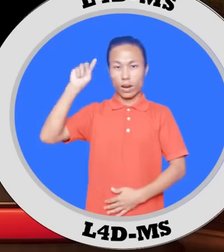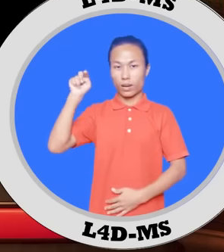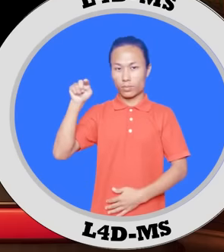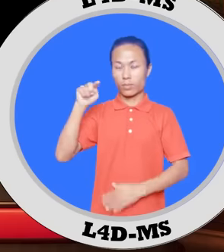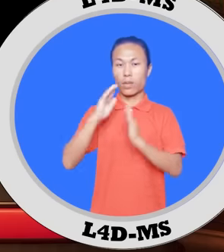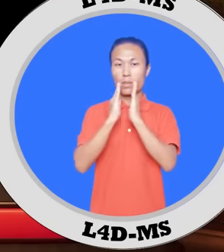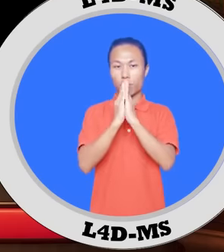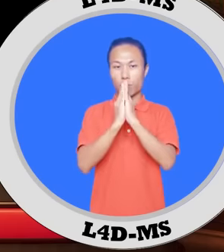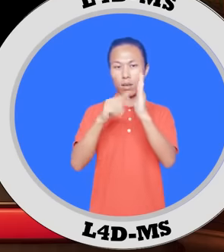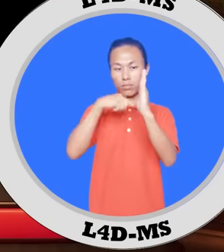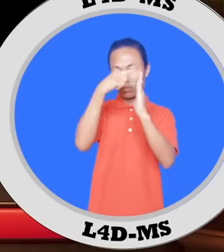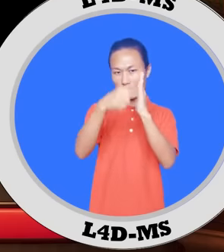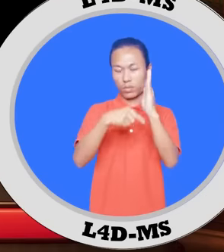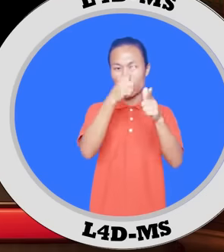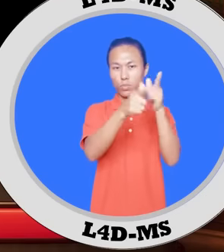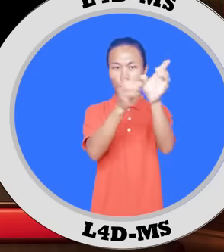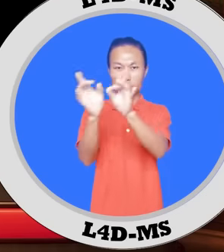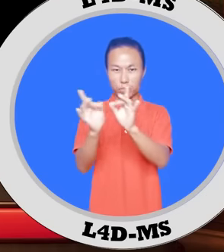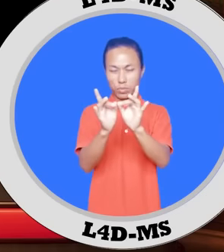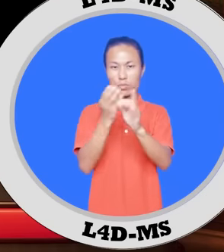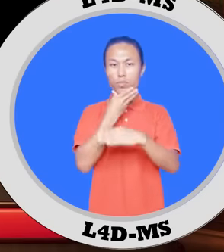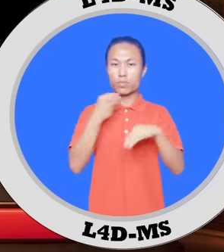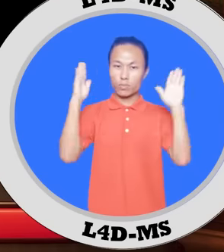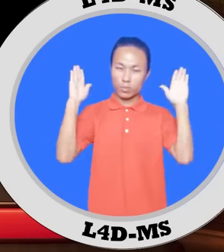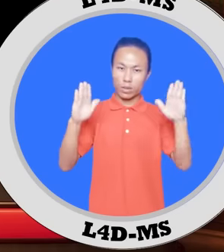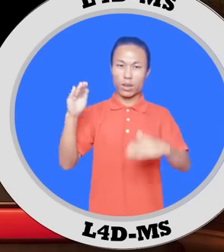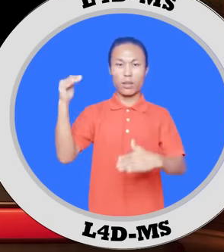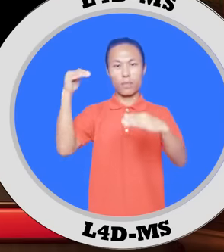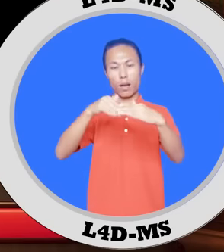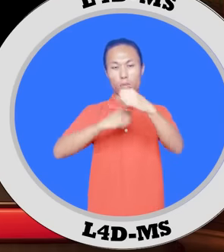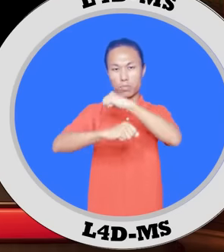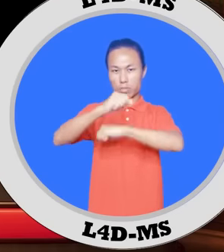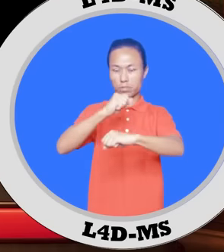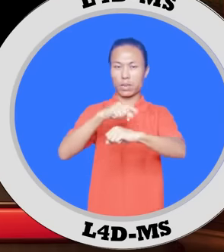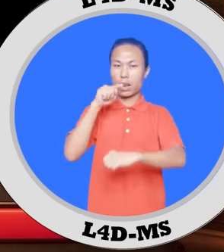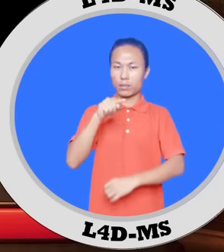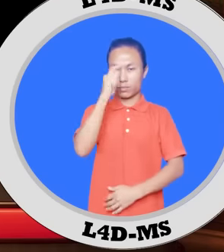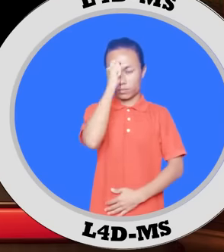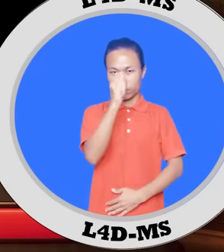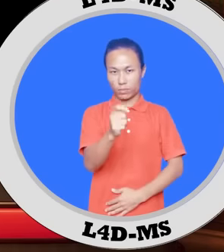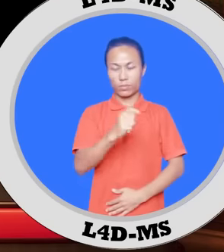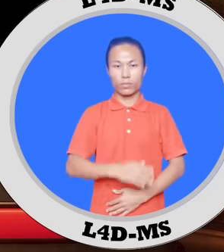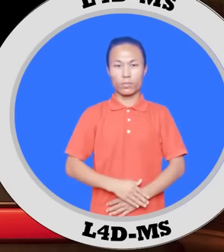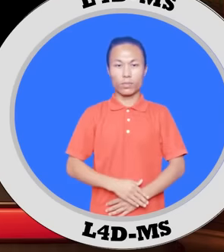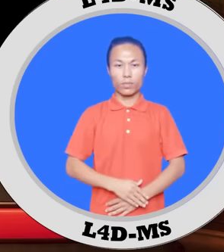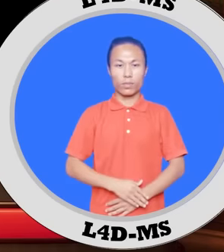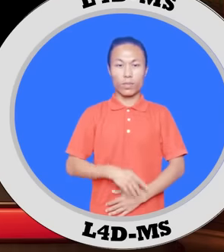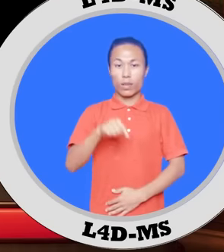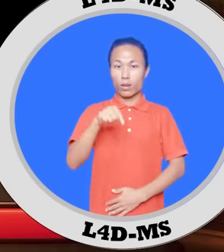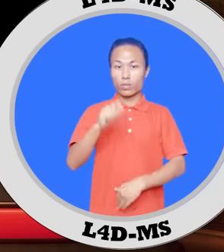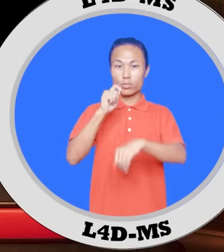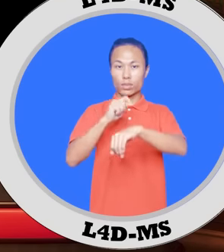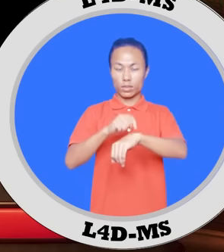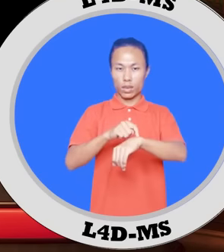လူမျိုးစုပေါင်းစုံပြည်သူတွေနဲ့အတူပါဝင်တိုက်ပွဲဝင်နေတဲ့ရိုဟင်ဂျာပြည်သူတွေကိုလေးစားဂုဏ်ပြုတယ်ဆိုတာနဲ့တော်လိုင်းအောင်မြင်